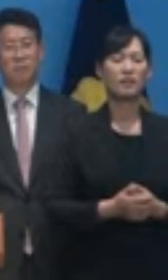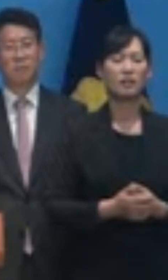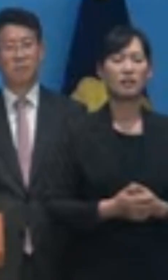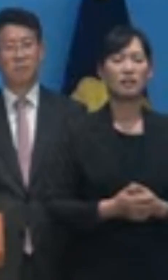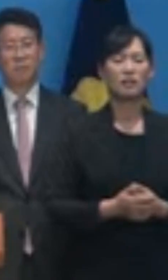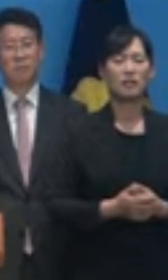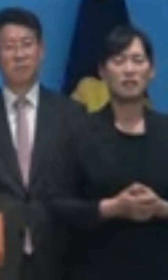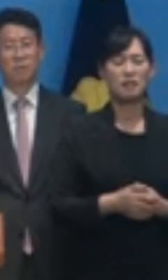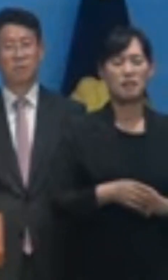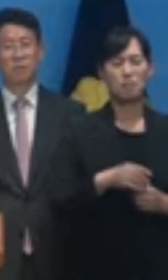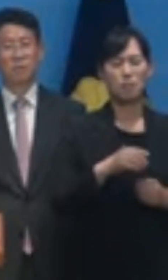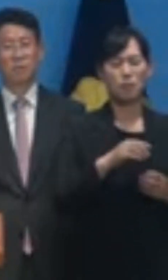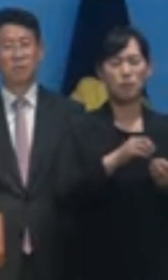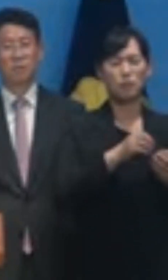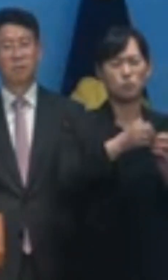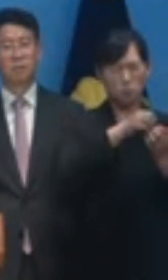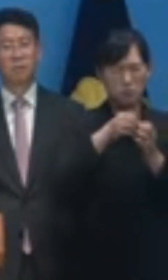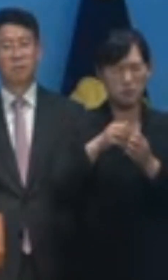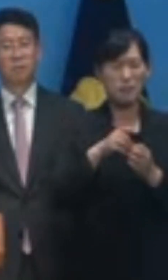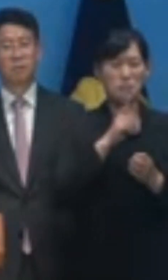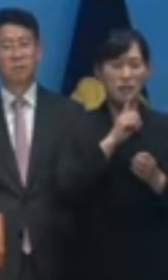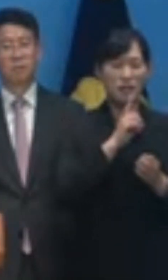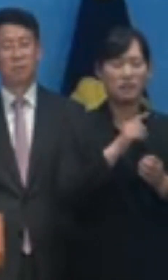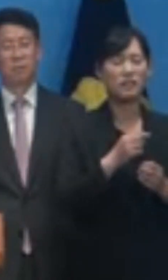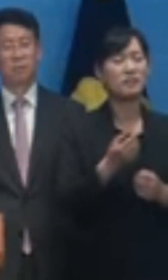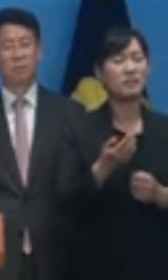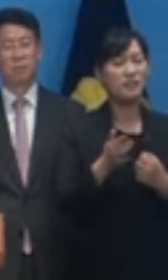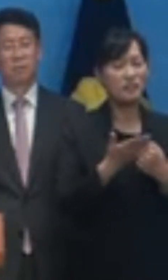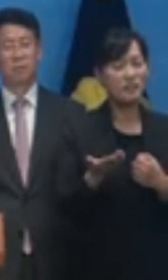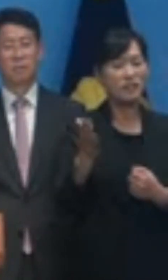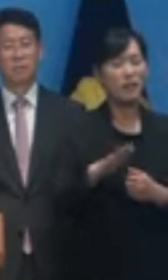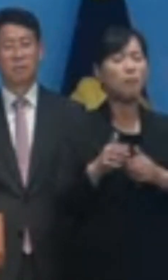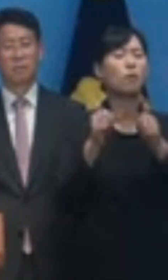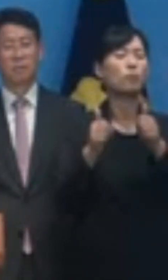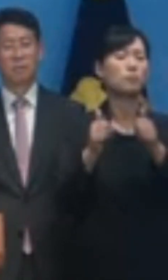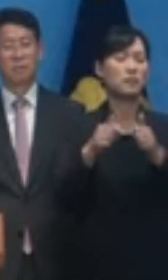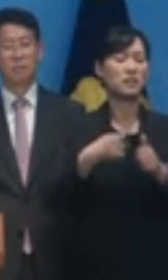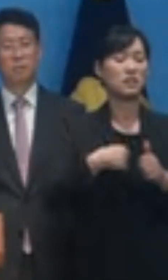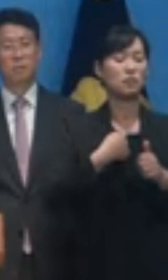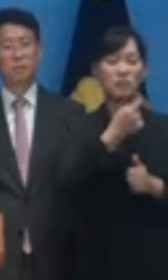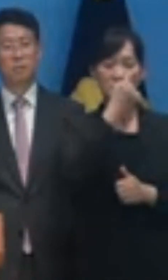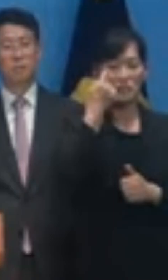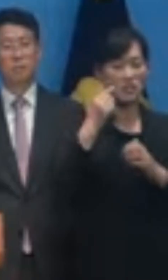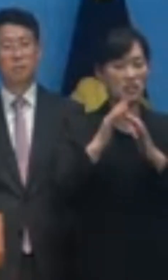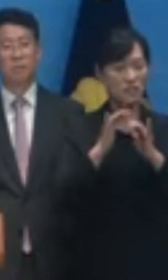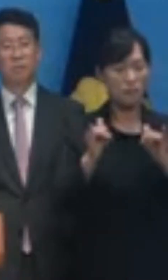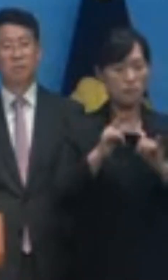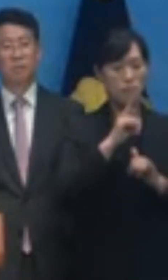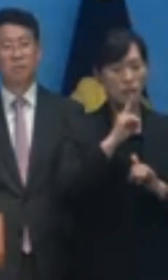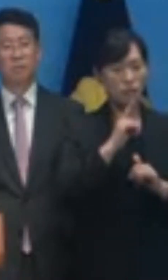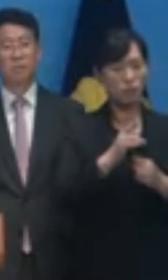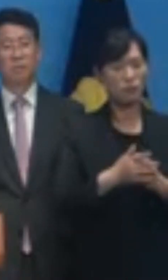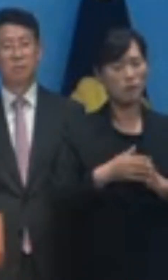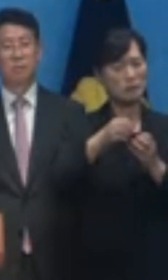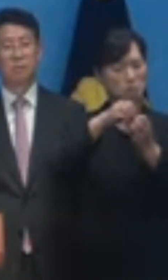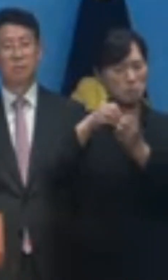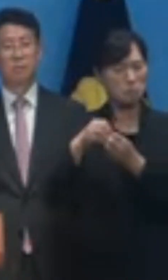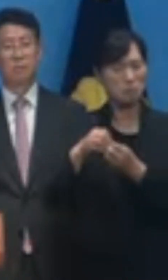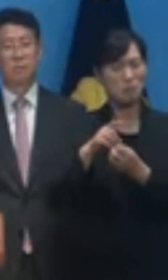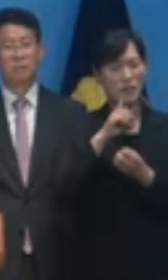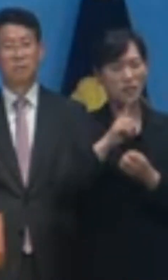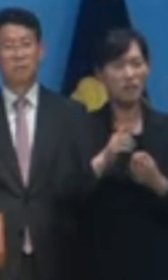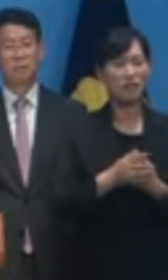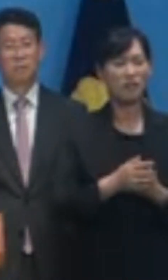나면 조작 왜곡이라고 하니 법정에서 증인 선서를 한 증인이 증언도